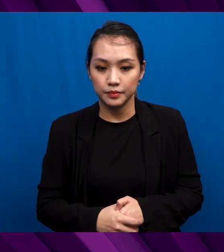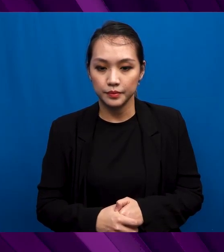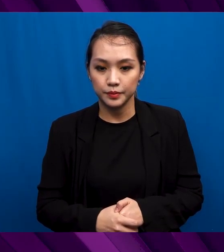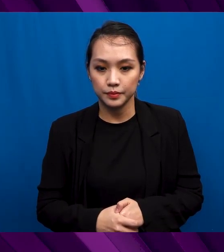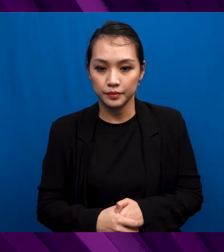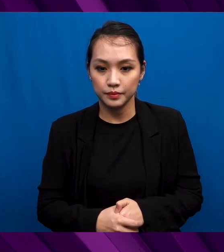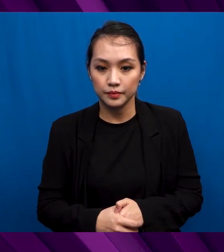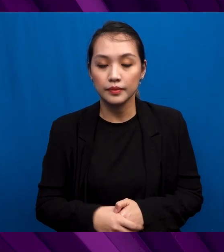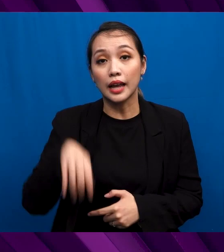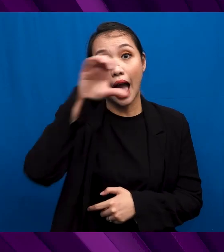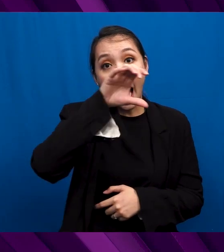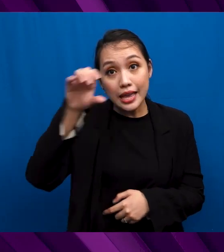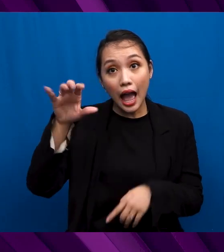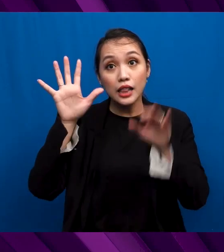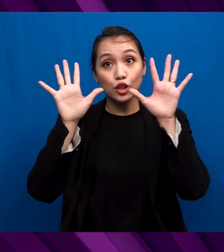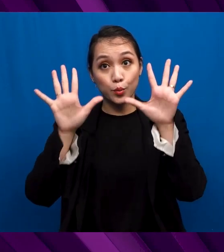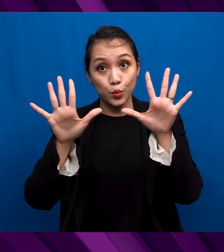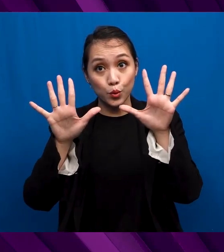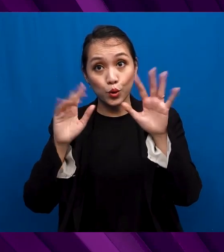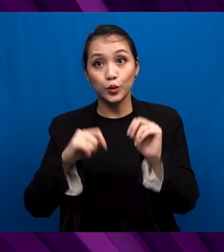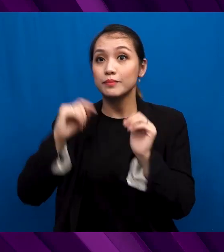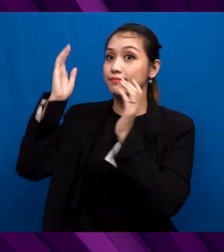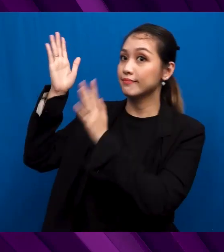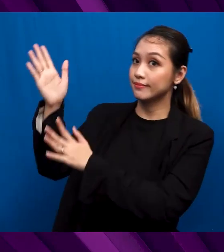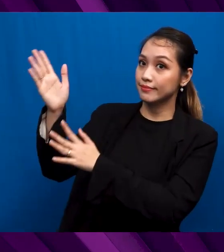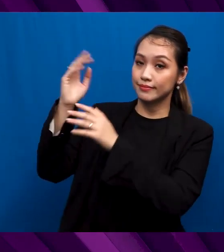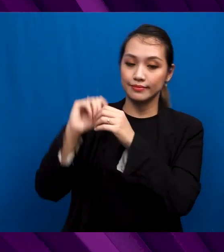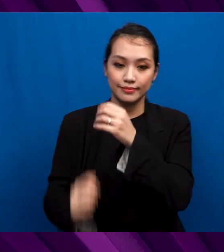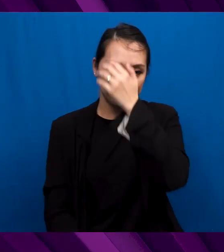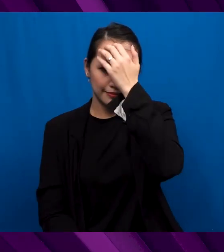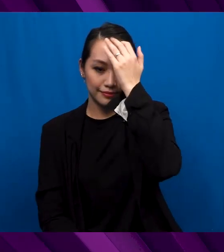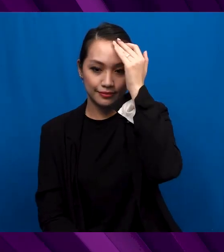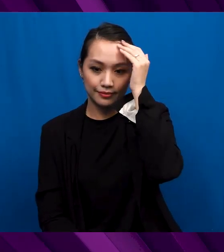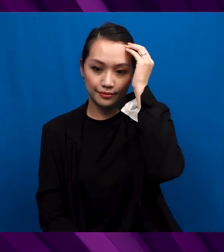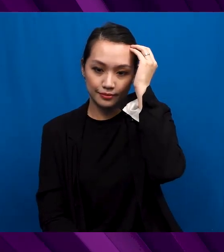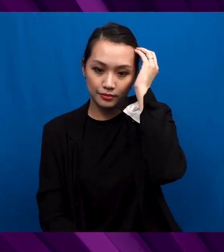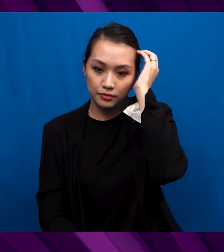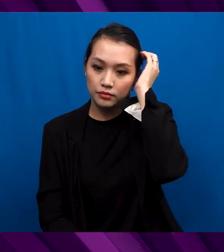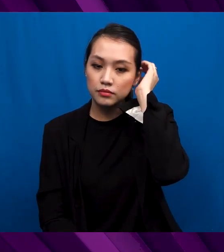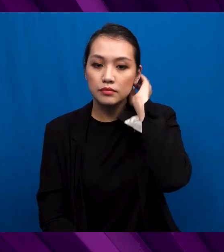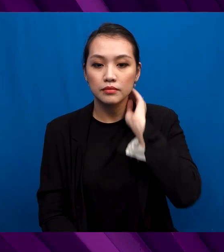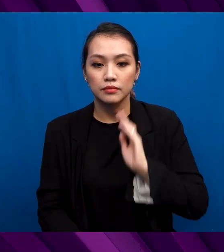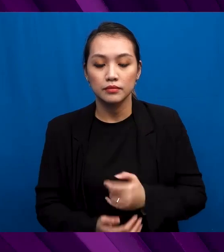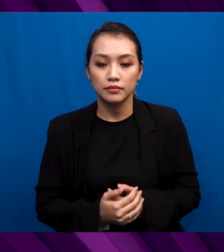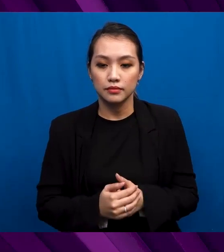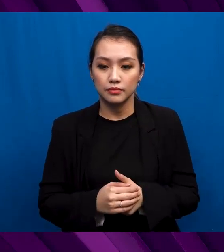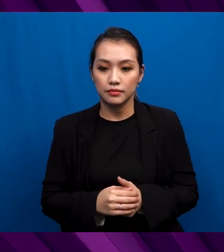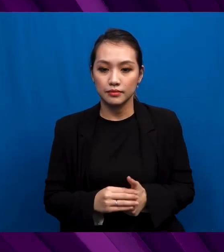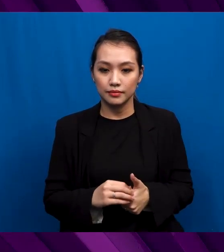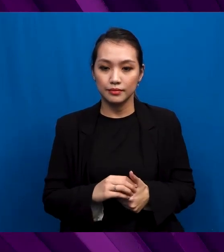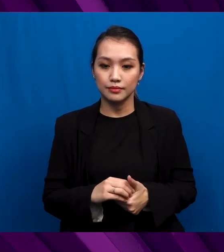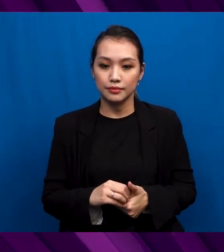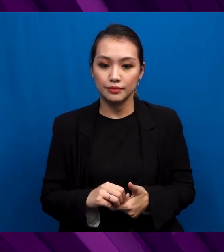Mereka mengajarkan peraturan-peraturan-Mu kepada Yakub, hukum-Mu kepada Israel. Mereka menaruh ukupan wangi-wangian di